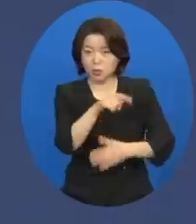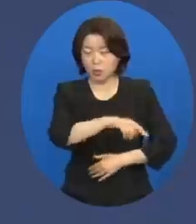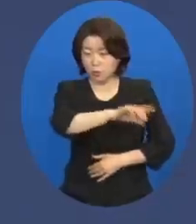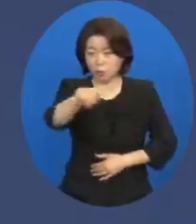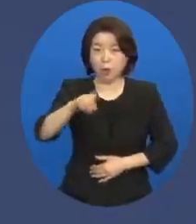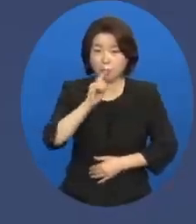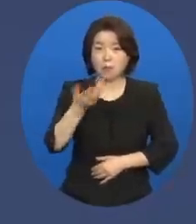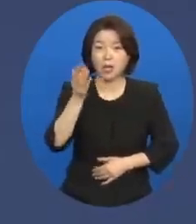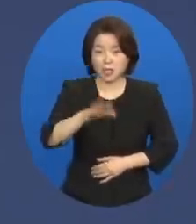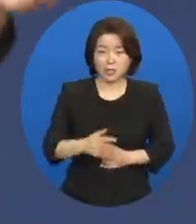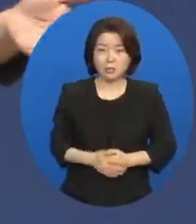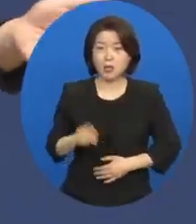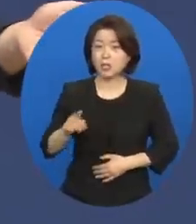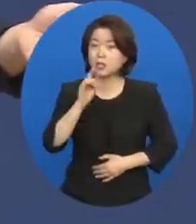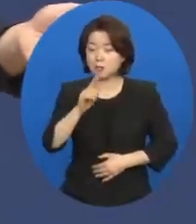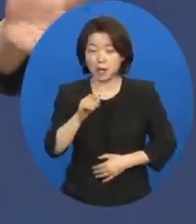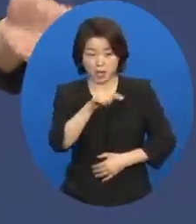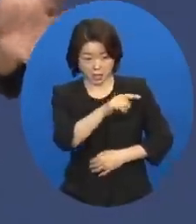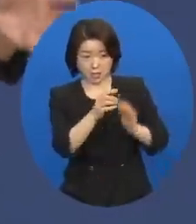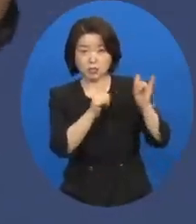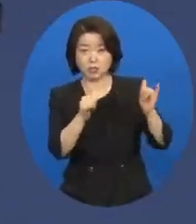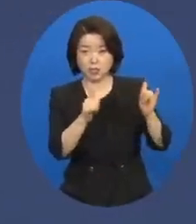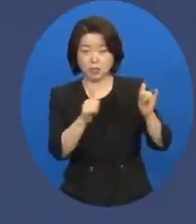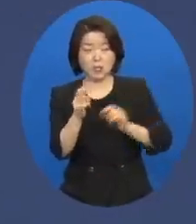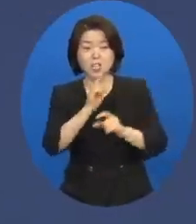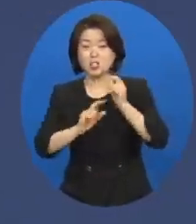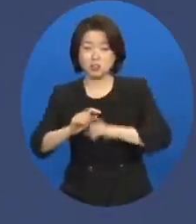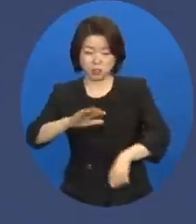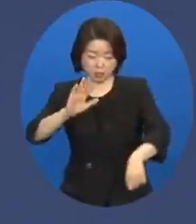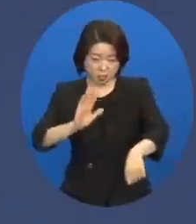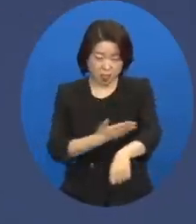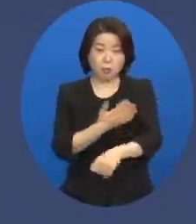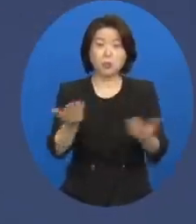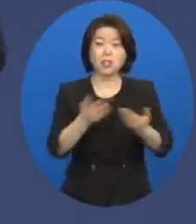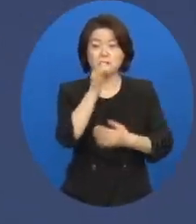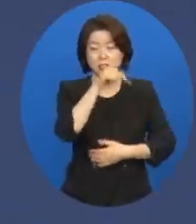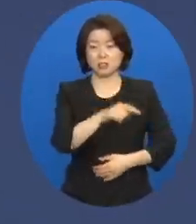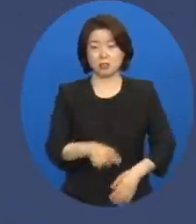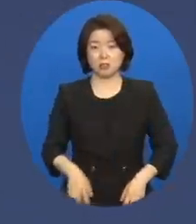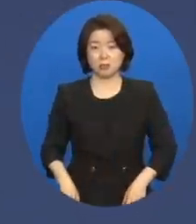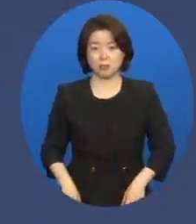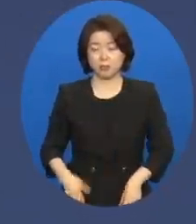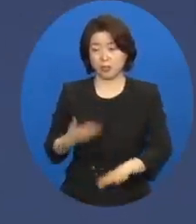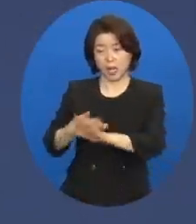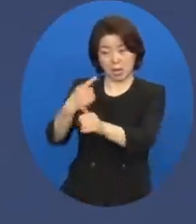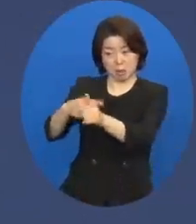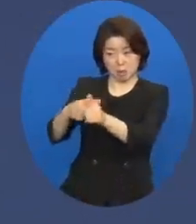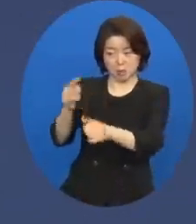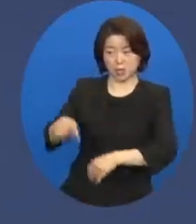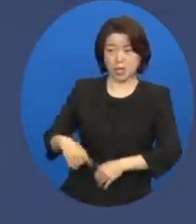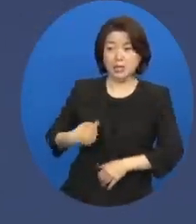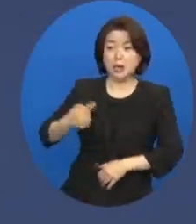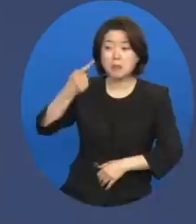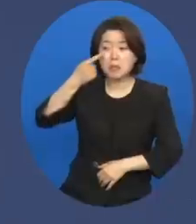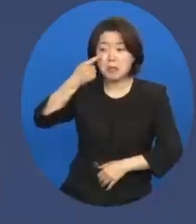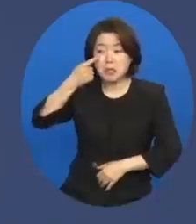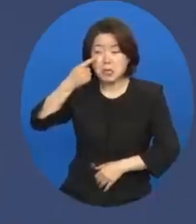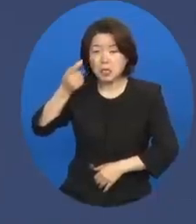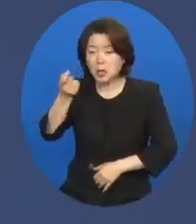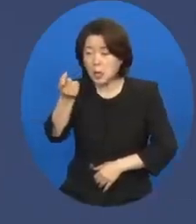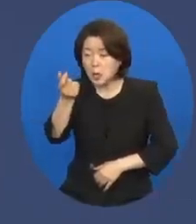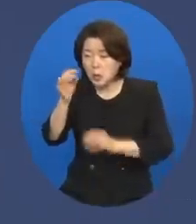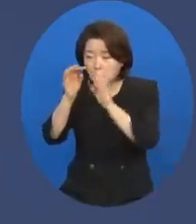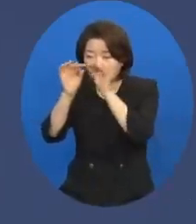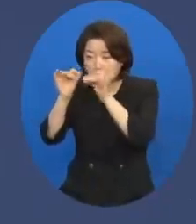말하면서 그렇게 말하는 그 사람이 그보다 더한 짓을 하잖아요. 남을 비판하는데 남의 눈에 들어있는 저기